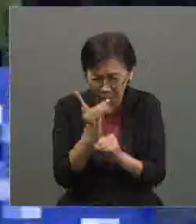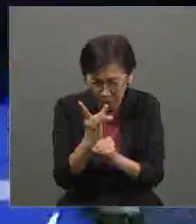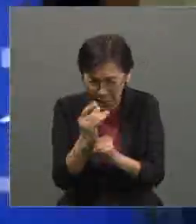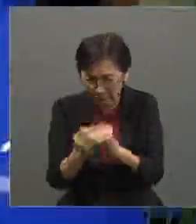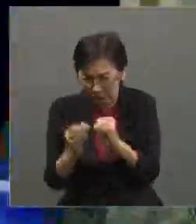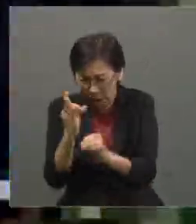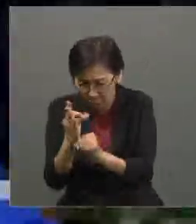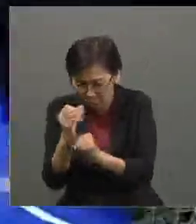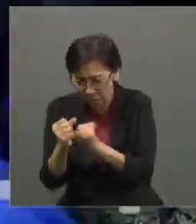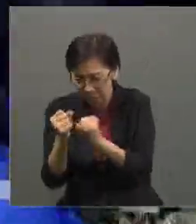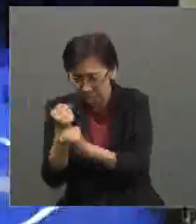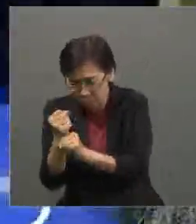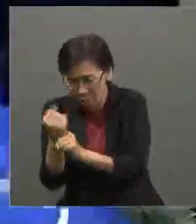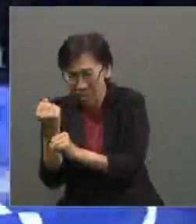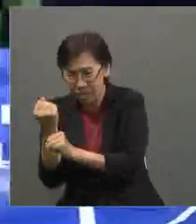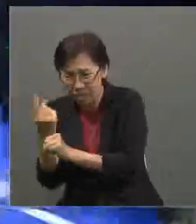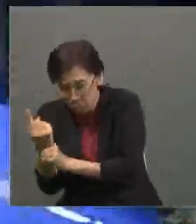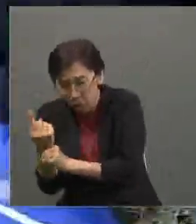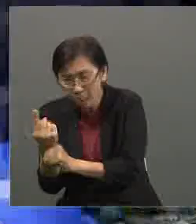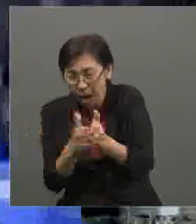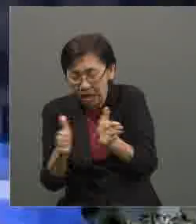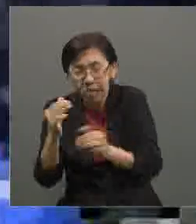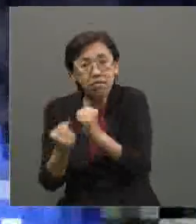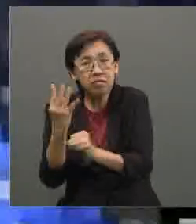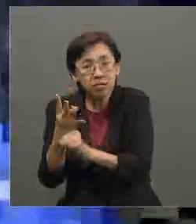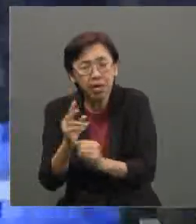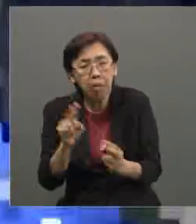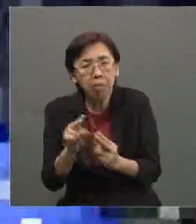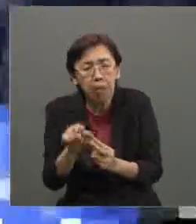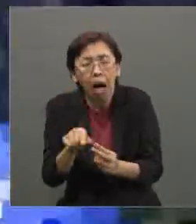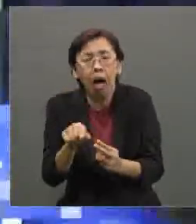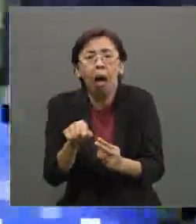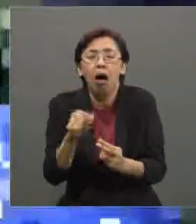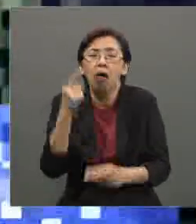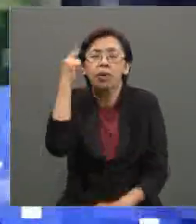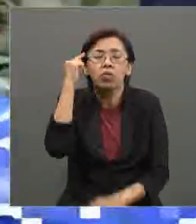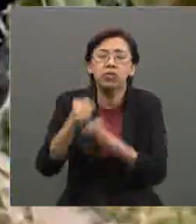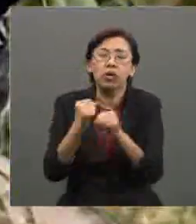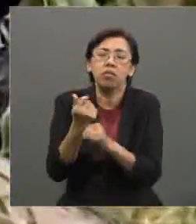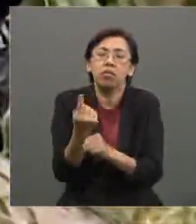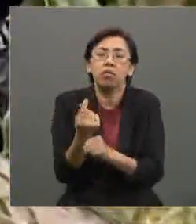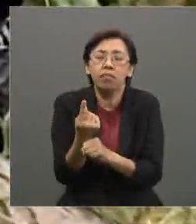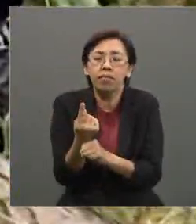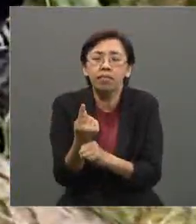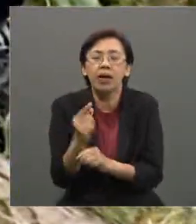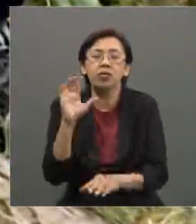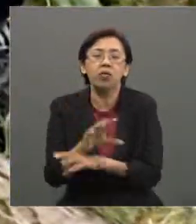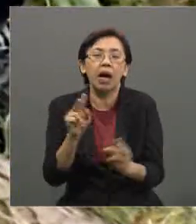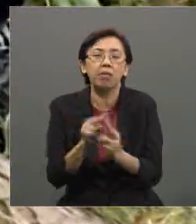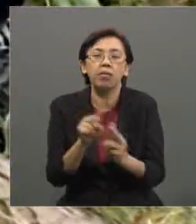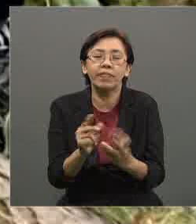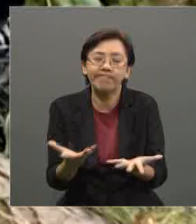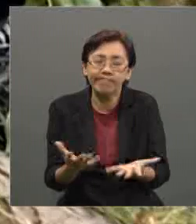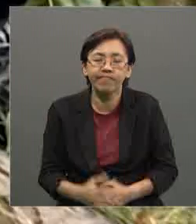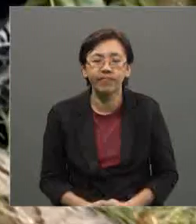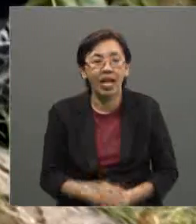แล้วเพิ่งมารู้ว่าสิ่งที่ตัวเองโดนคือมันคือการล่วงละเมเมนะคะมันคือขืนใจอ่ะอื